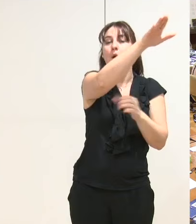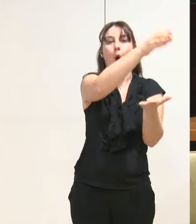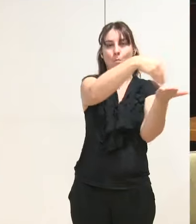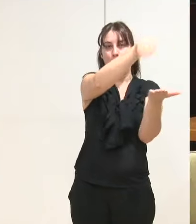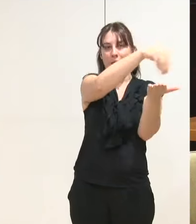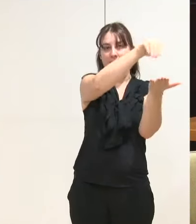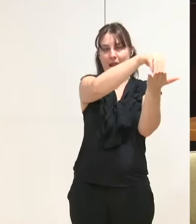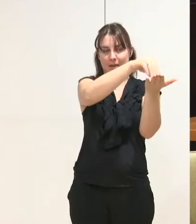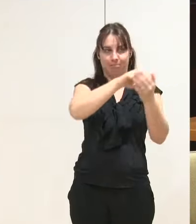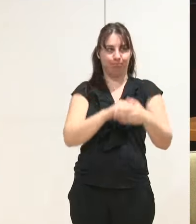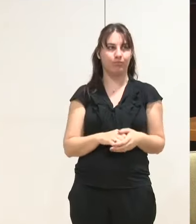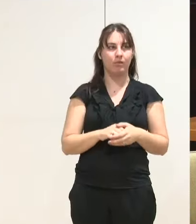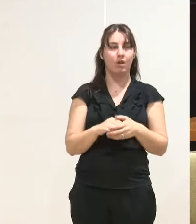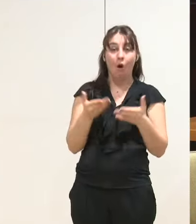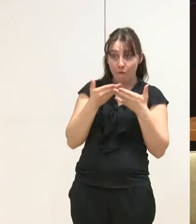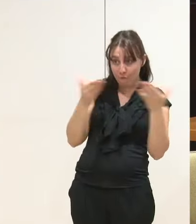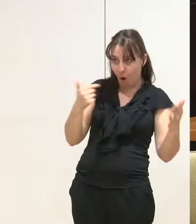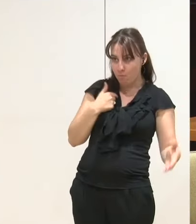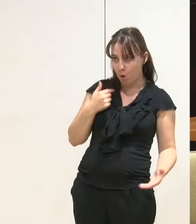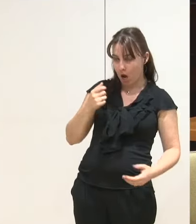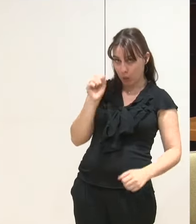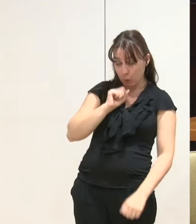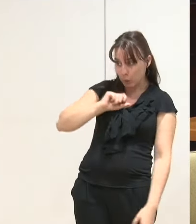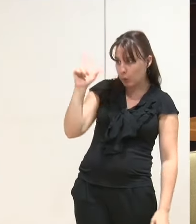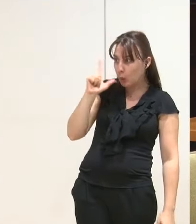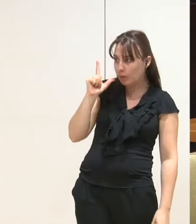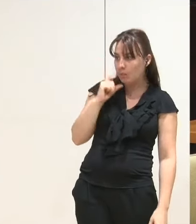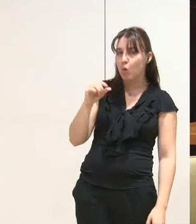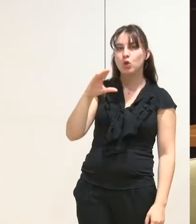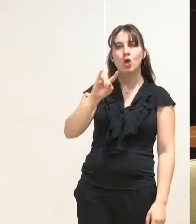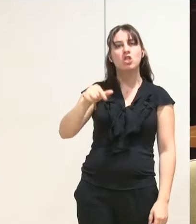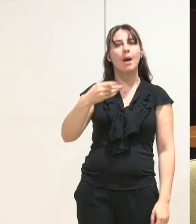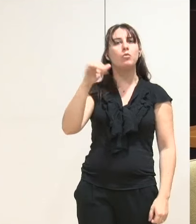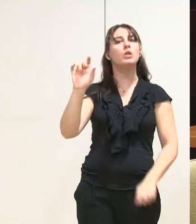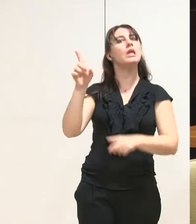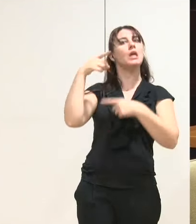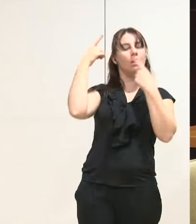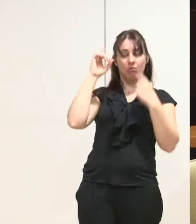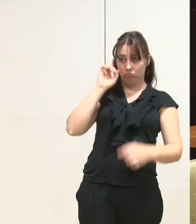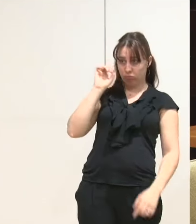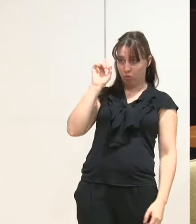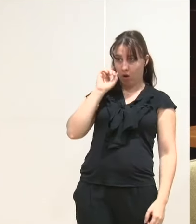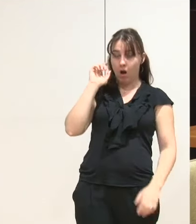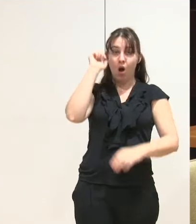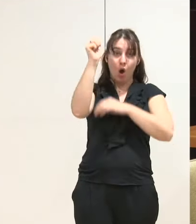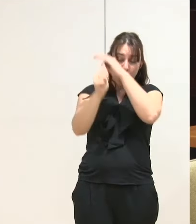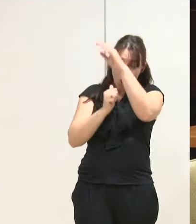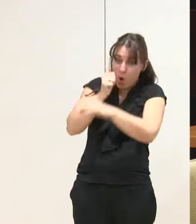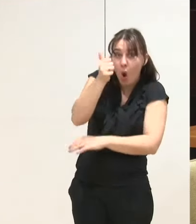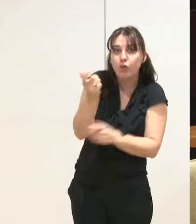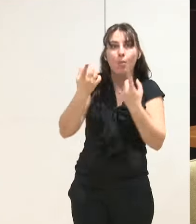Montréal je ne vous cache pas que j'étais un petit peu surprise par votre question monsieur chamussi euh puisque vous aviez reçu le lendemain de la